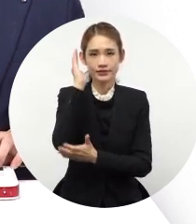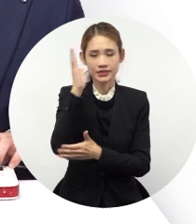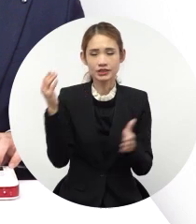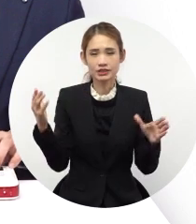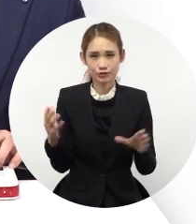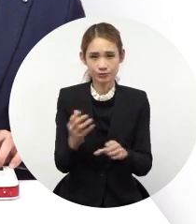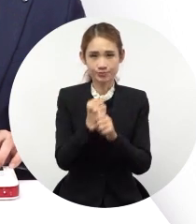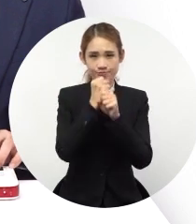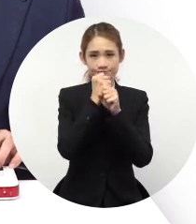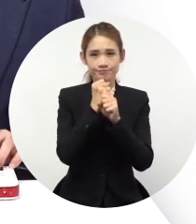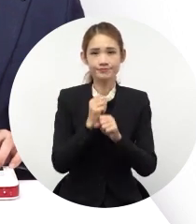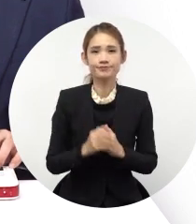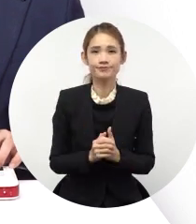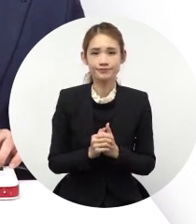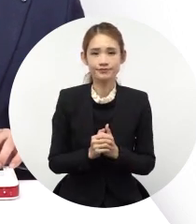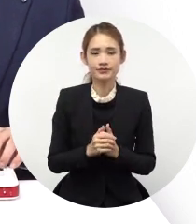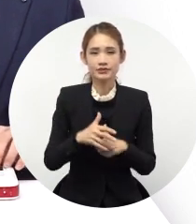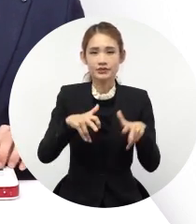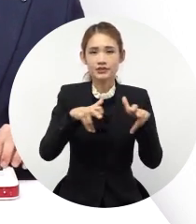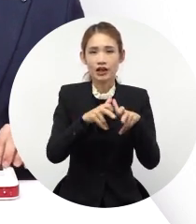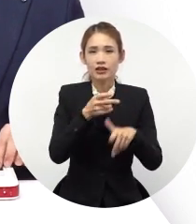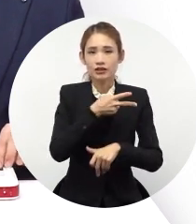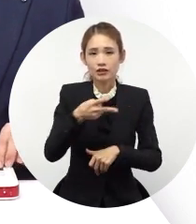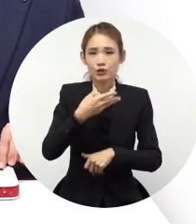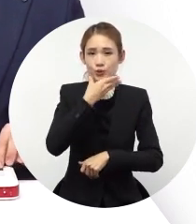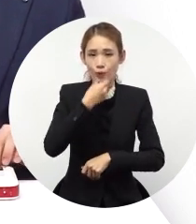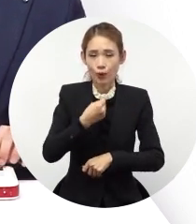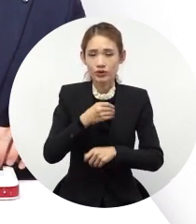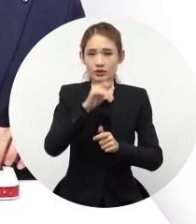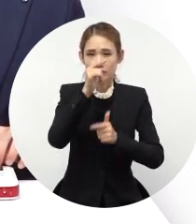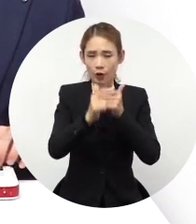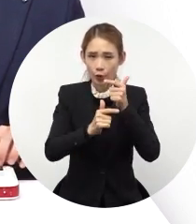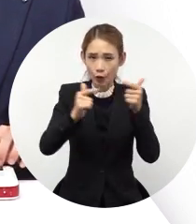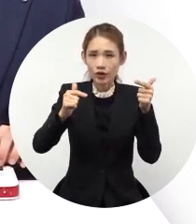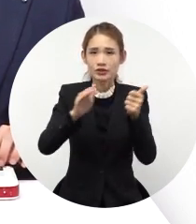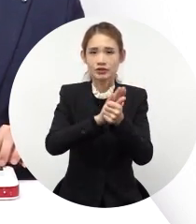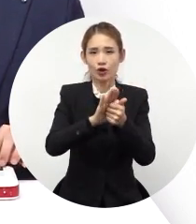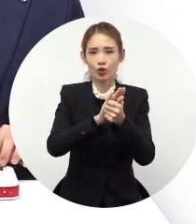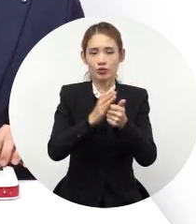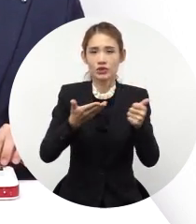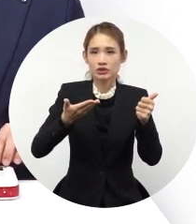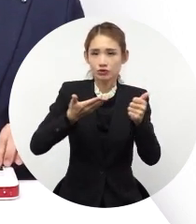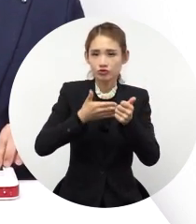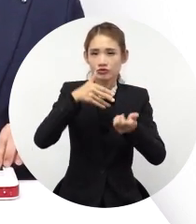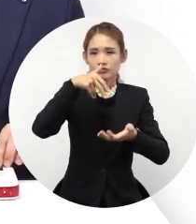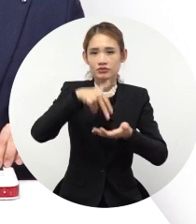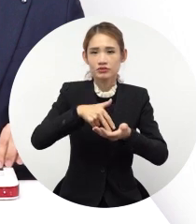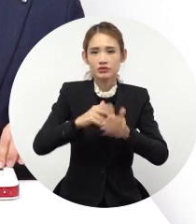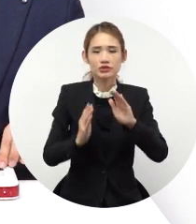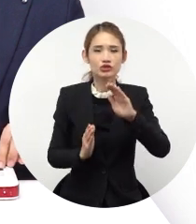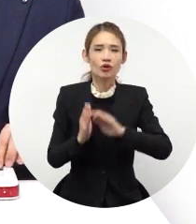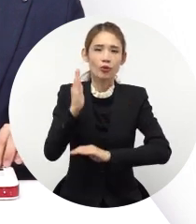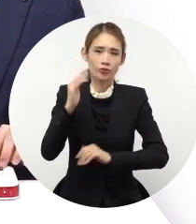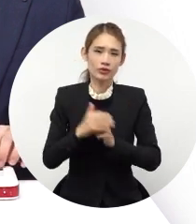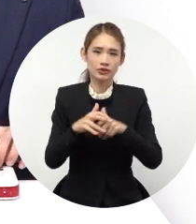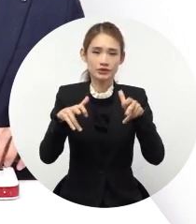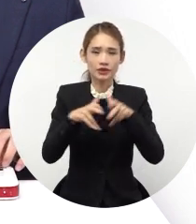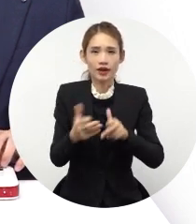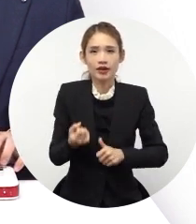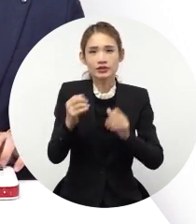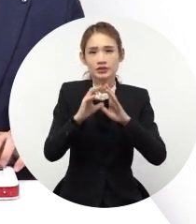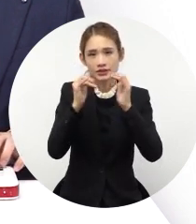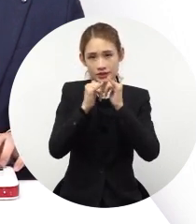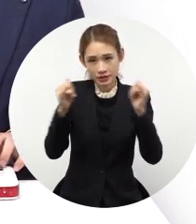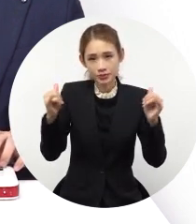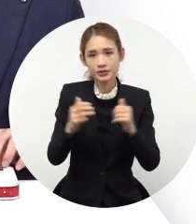이야기를 끝내면서 장애인에게 복지 및 각종 서비스를 제공하는 차원, 이 차원을 넘어서서 장애를